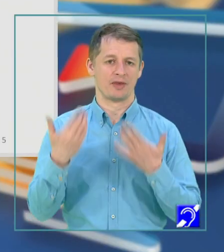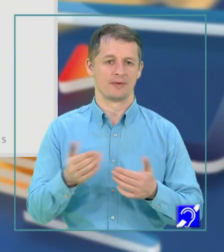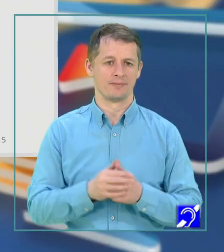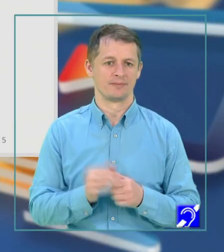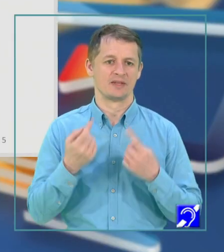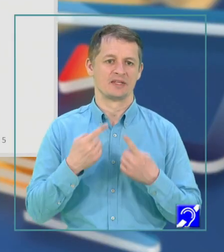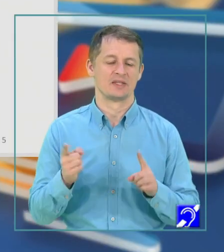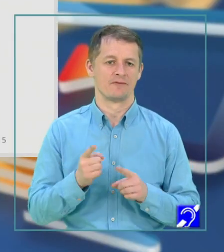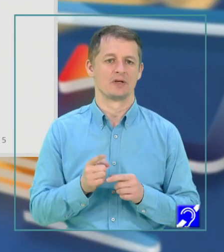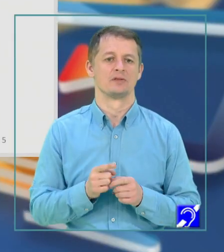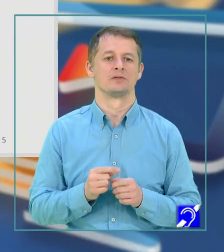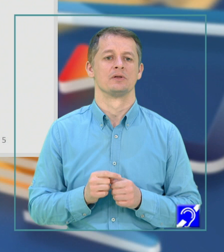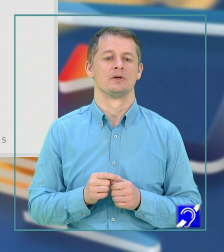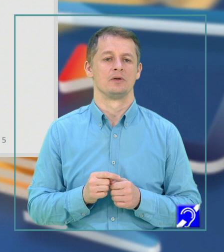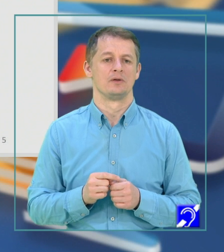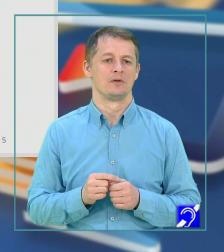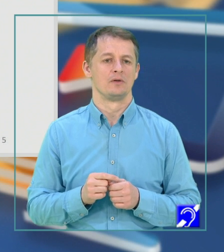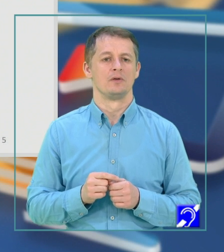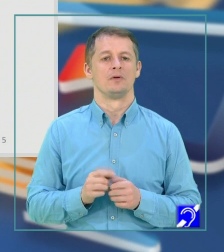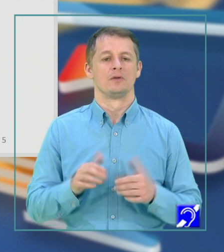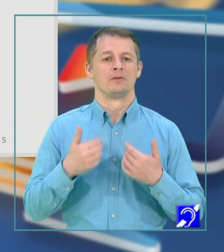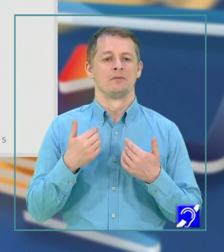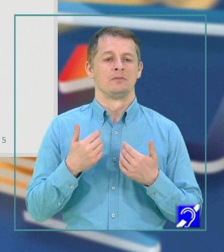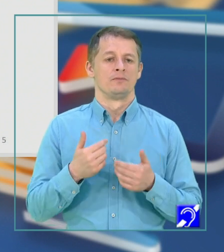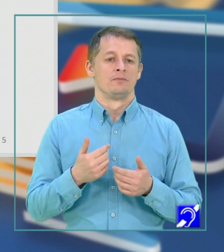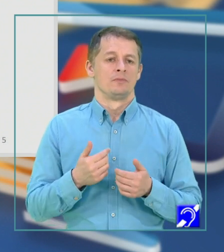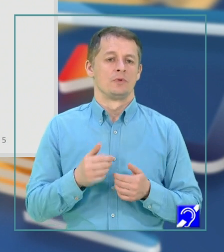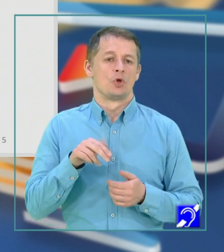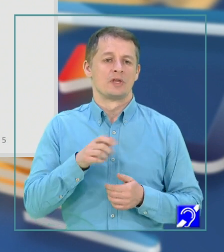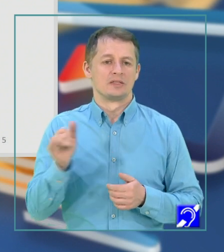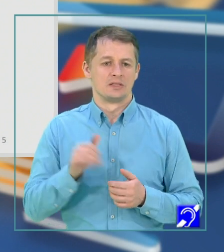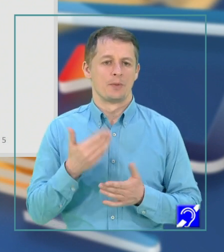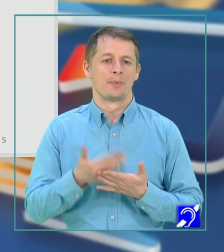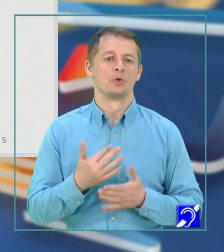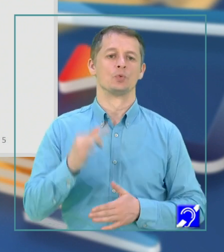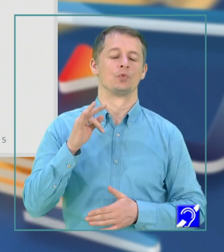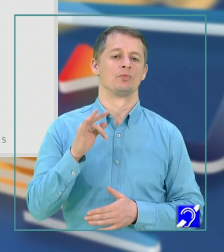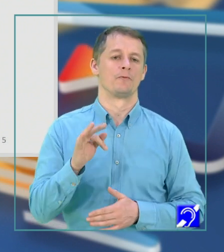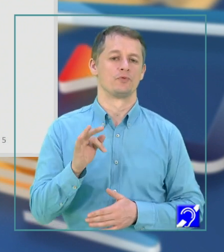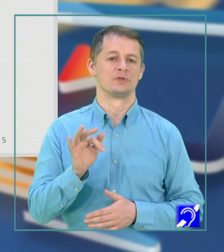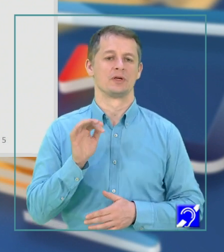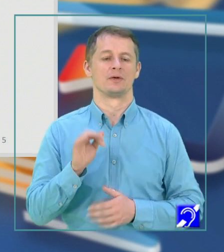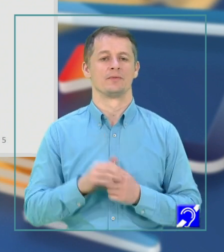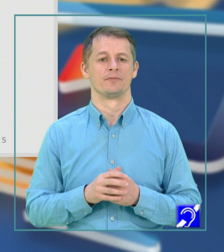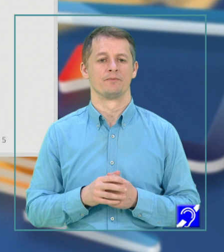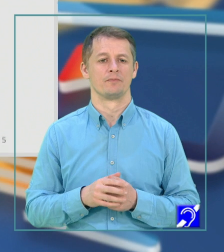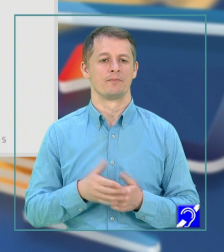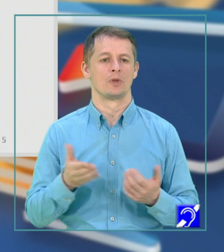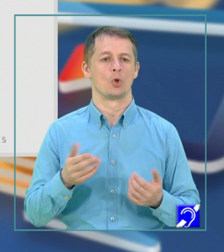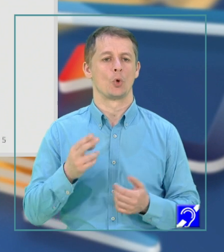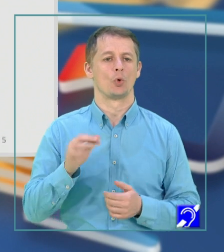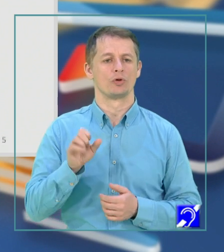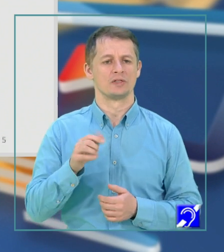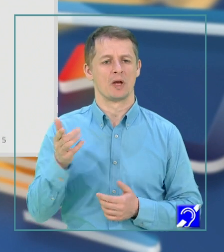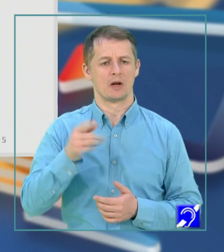diverse notații pentru legile de compoziție, respectiv pentru compusul dintre două elemente. Sunt notații pe care le cunoașteți